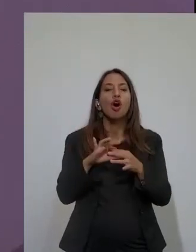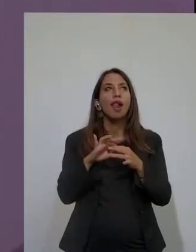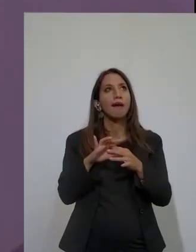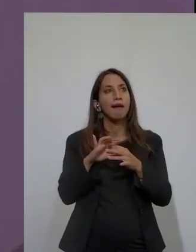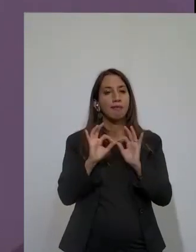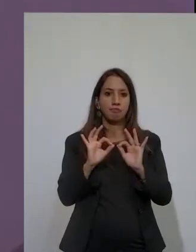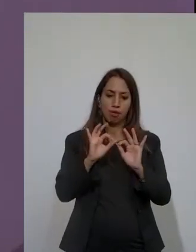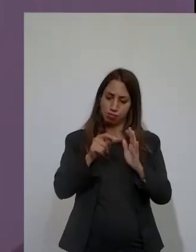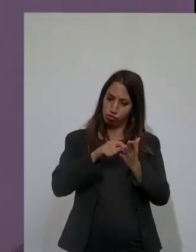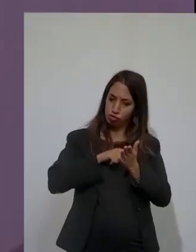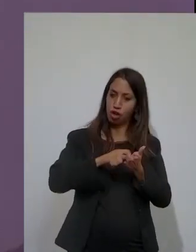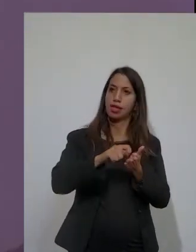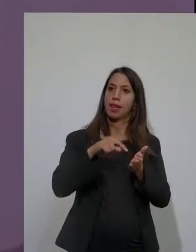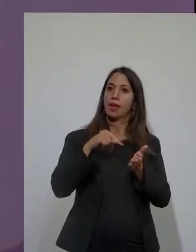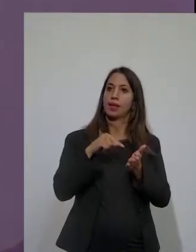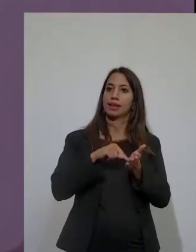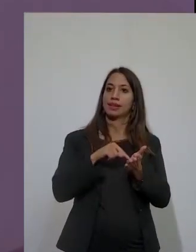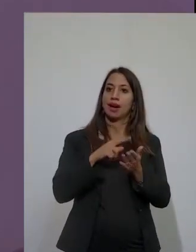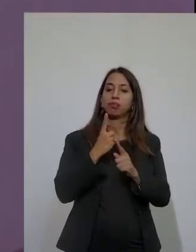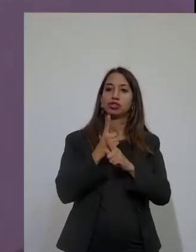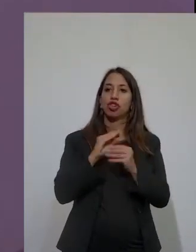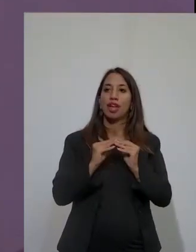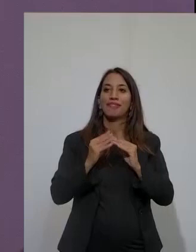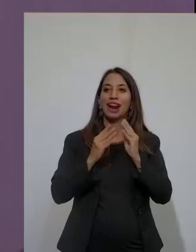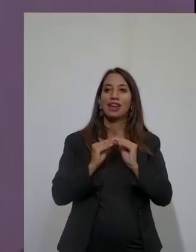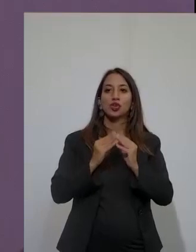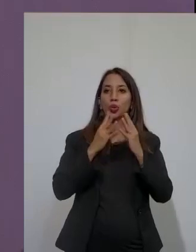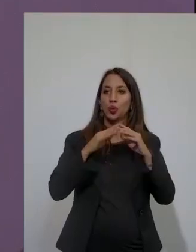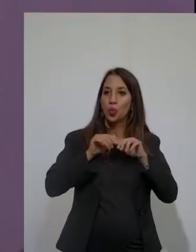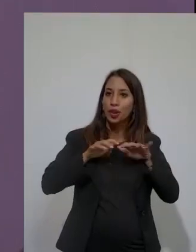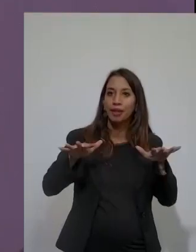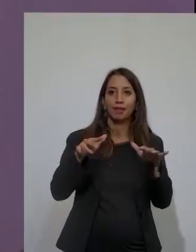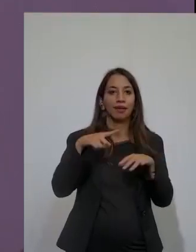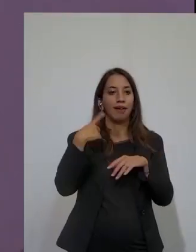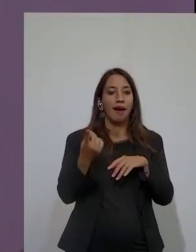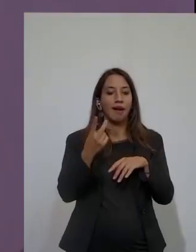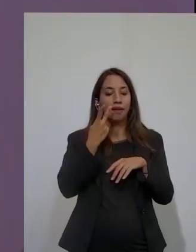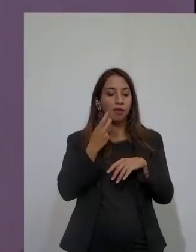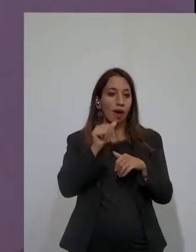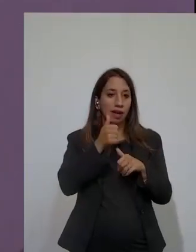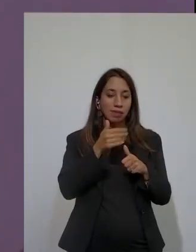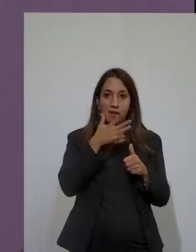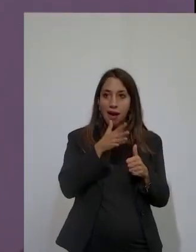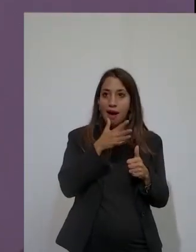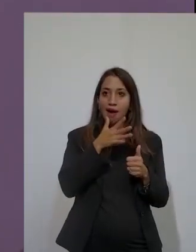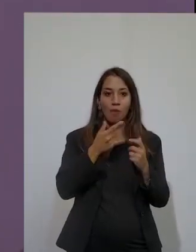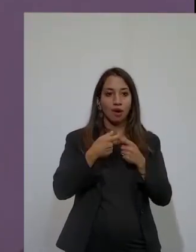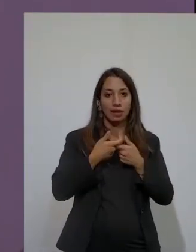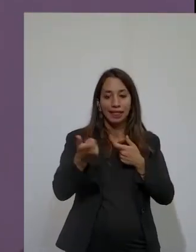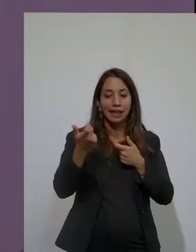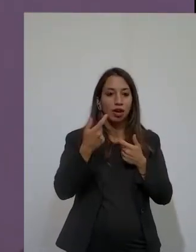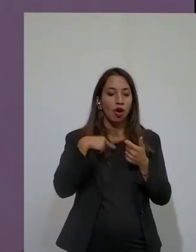sull'evidenziare la necessità di infrastrutture, sia per quanto riguarda l'aspetto idrico, per quanto riguarda alcune